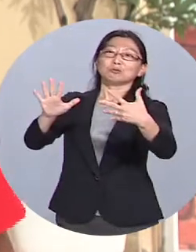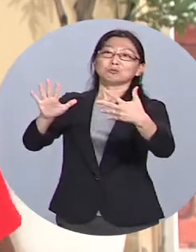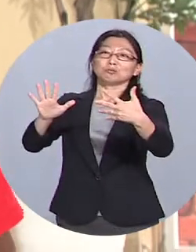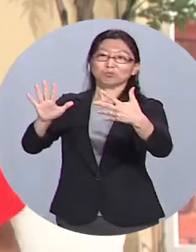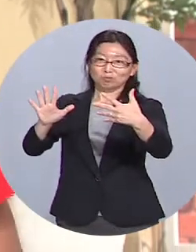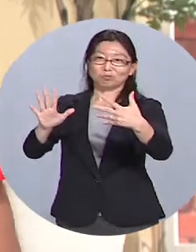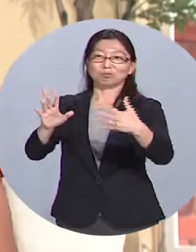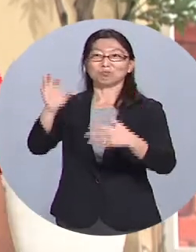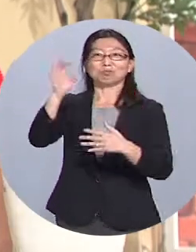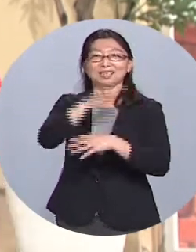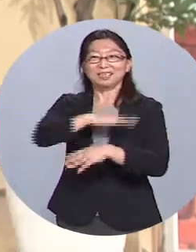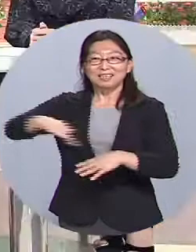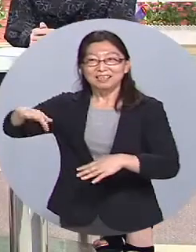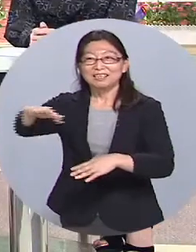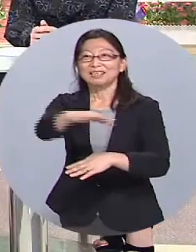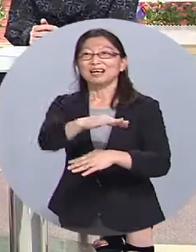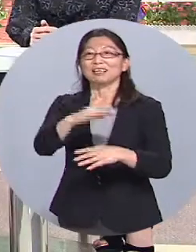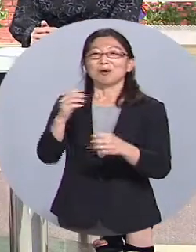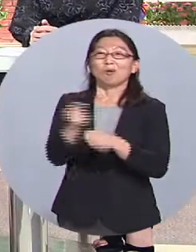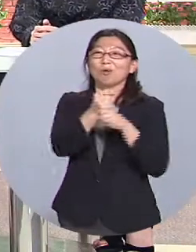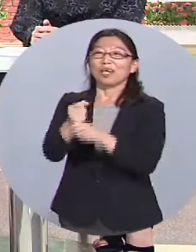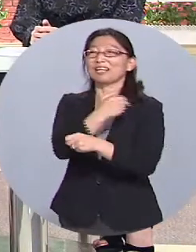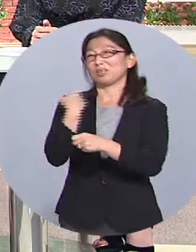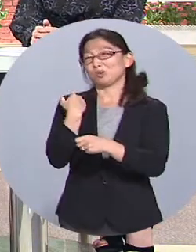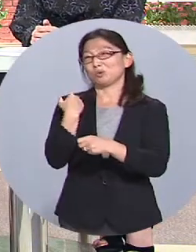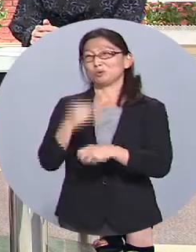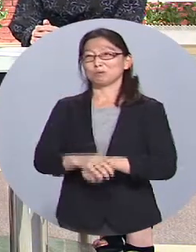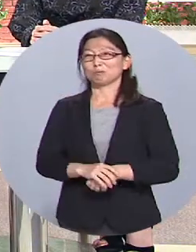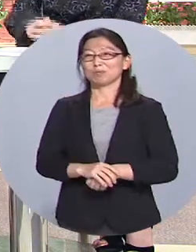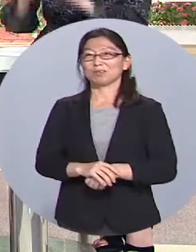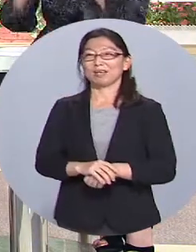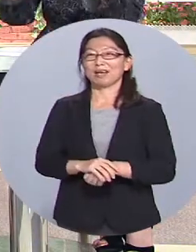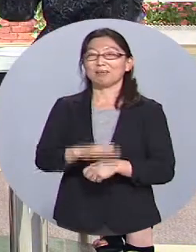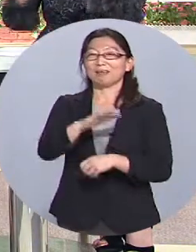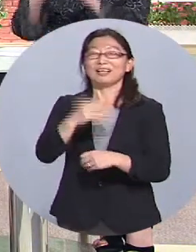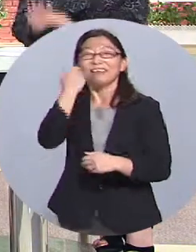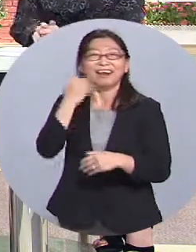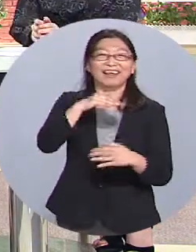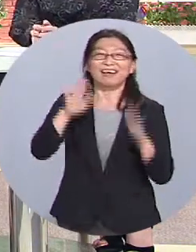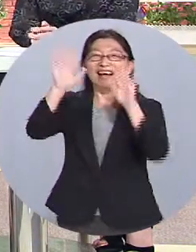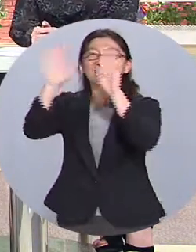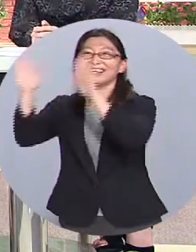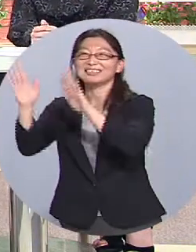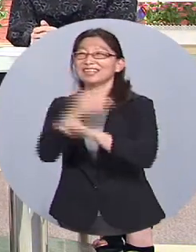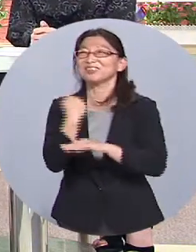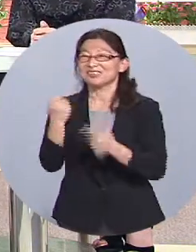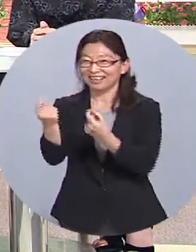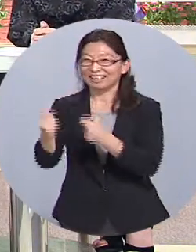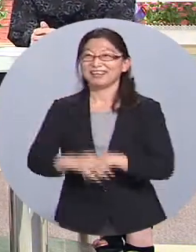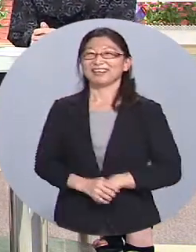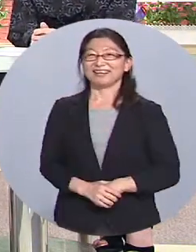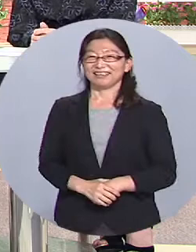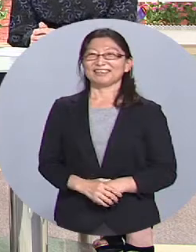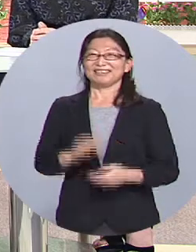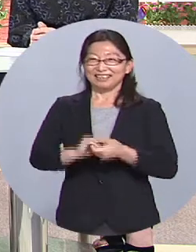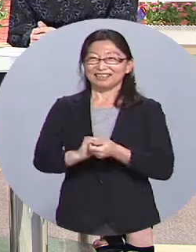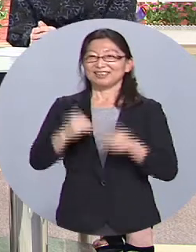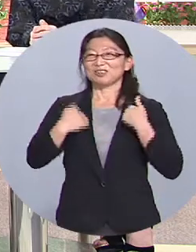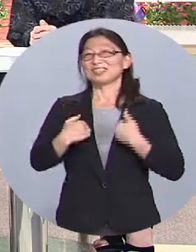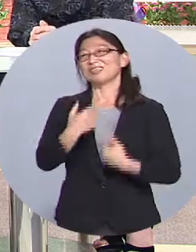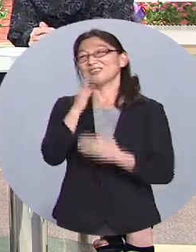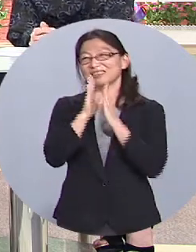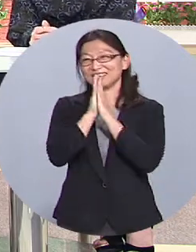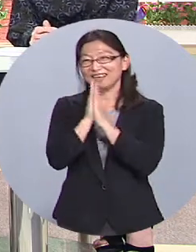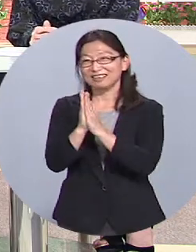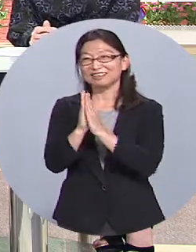できます。 はい、これ盛り上がるよね。はい、パブマンなんで、みんなで入りたいなんですが、 応援しましょう。 ぜひ行かれてみてはいかがでしょうか。